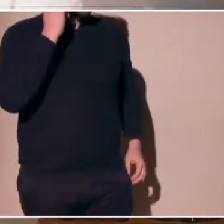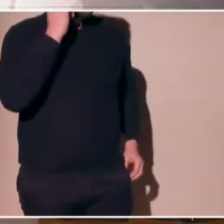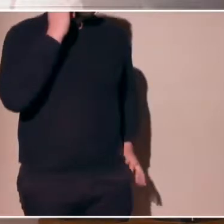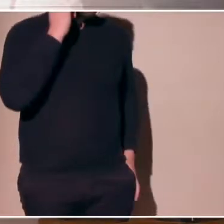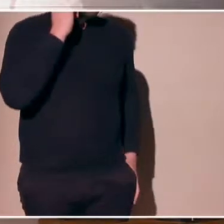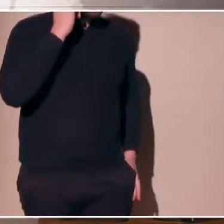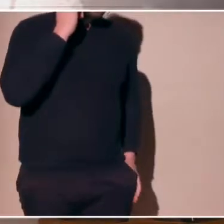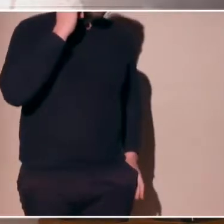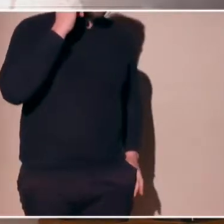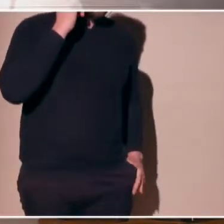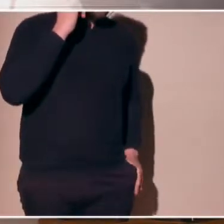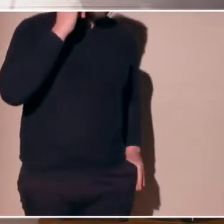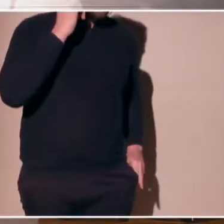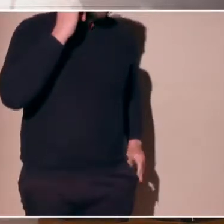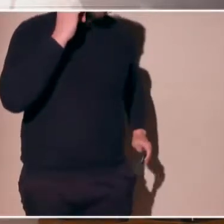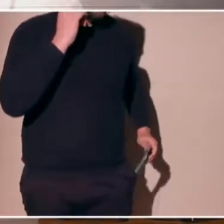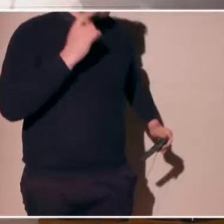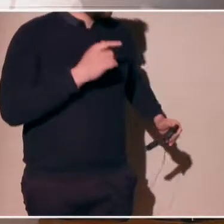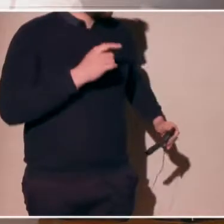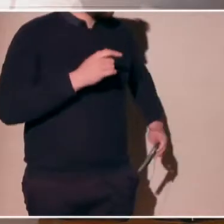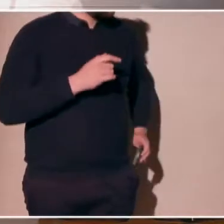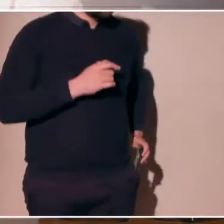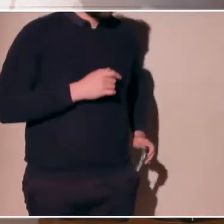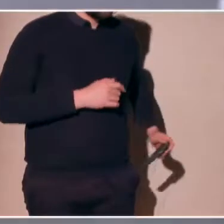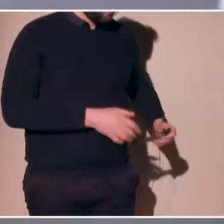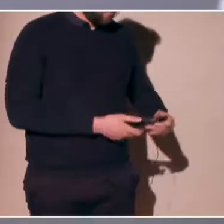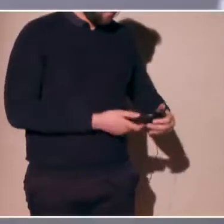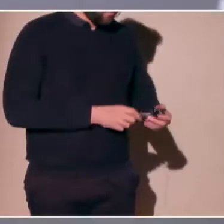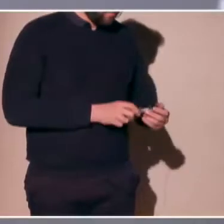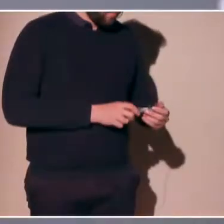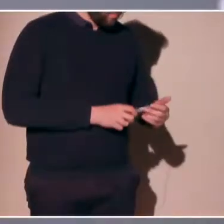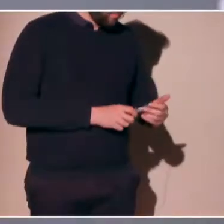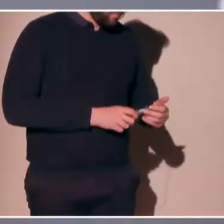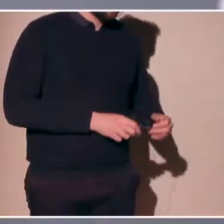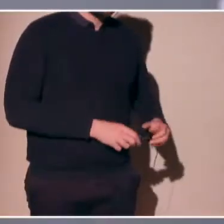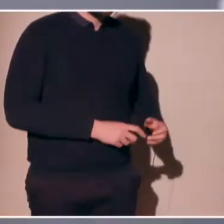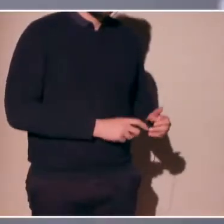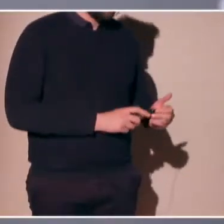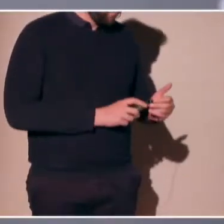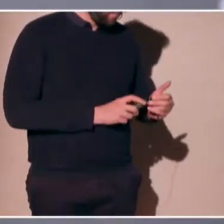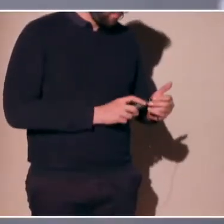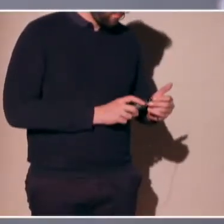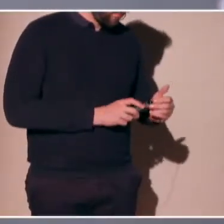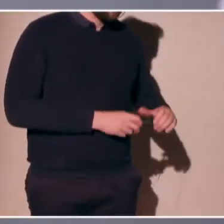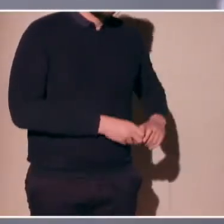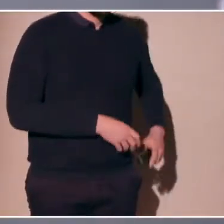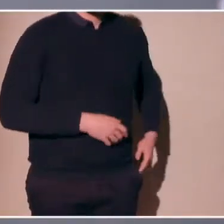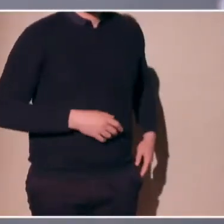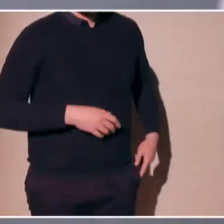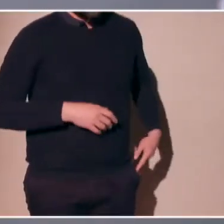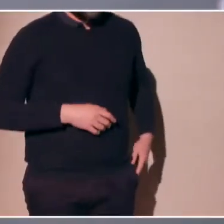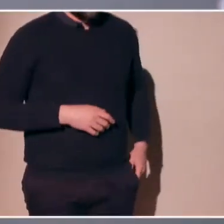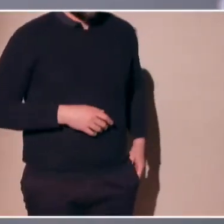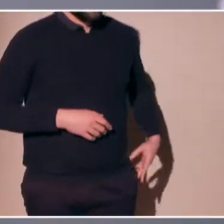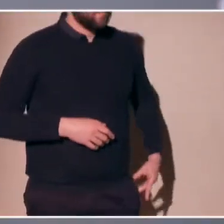précisément identifié ce dont vient de parler le secrétaire d'État. Donc l'apprentissage automatique et